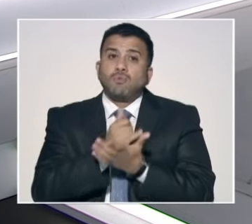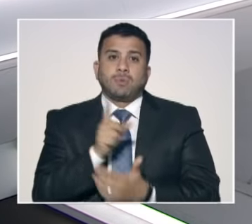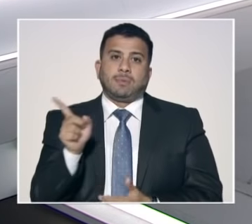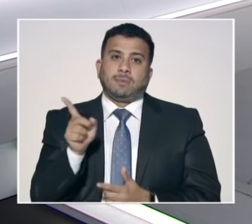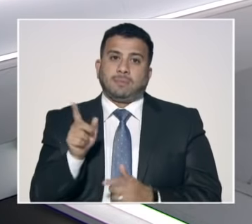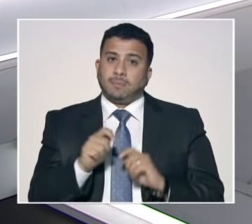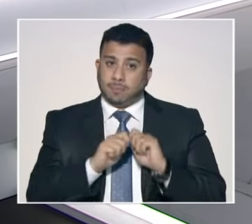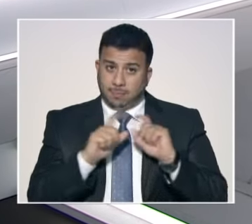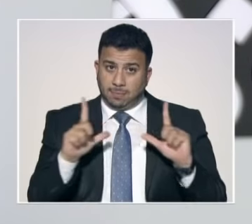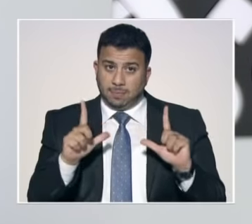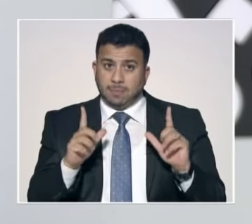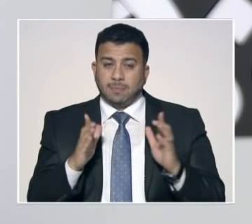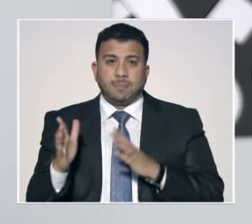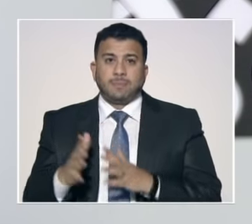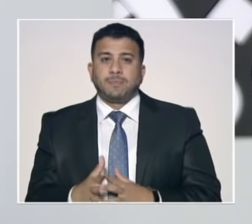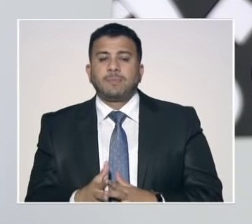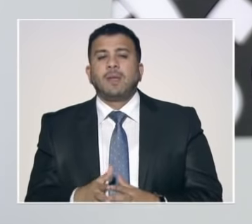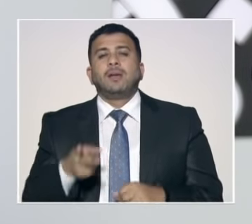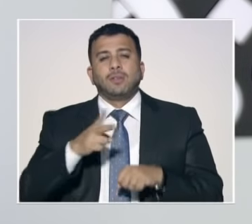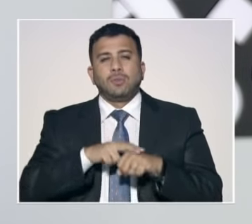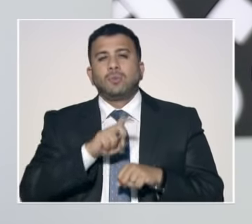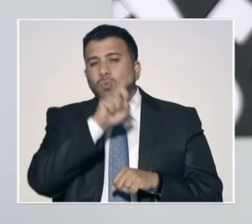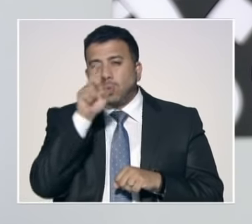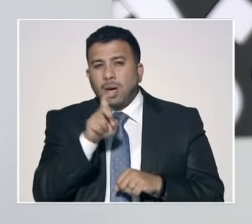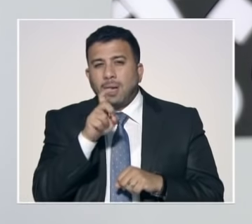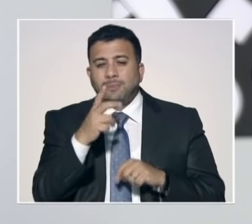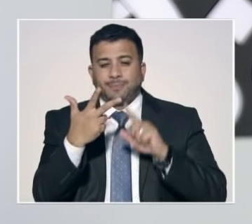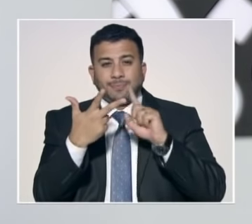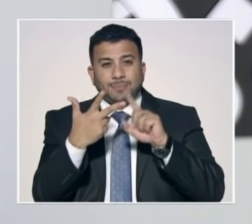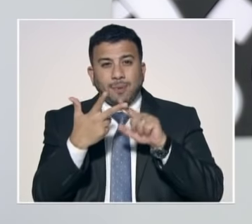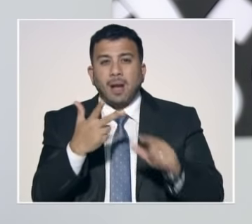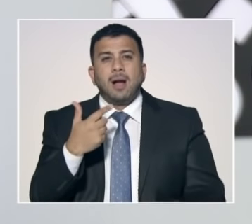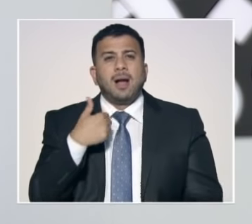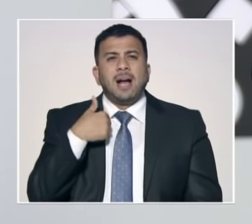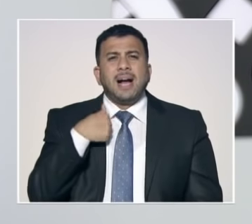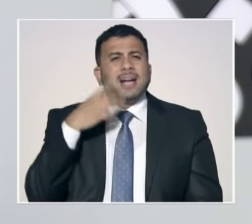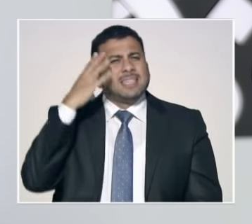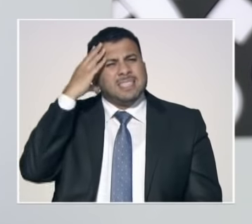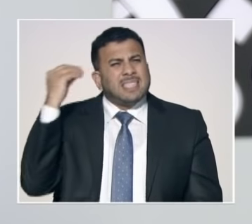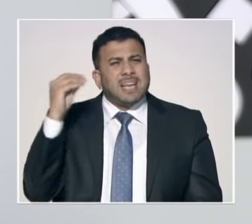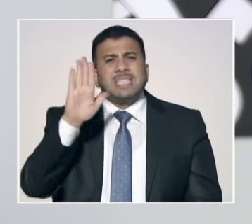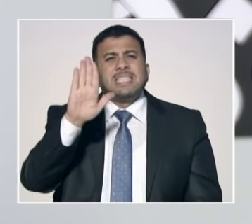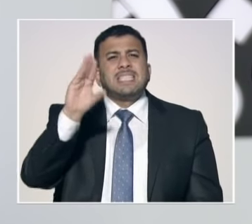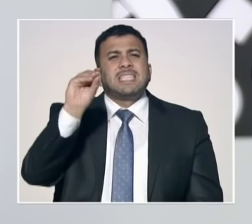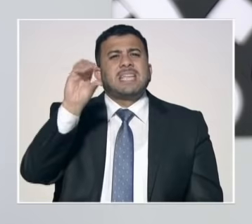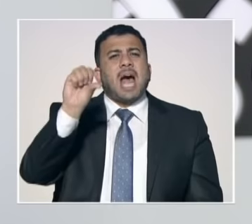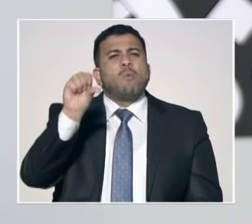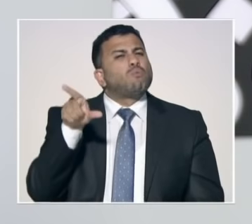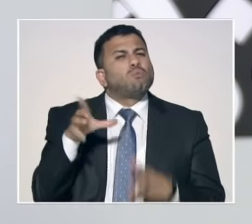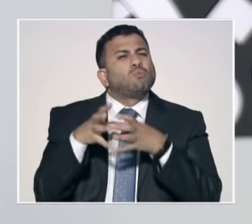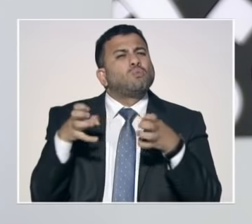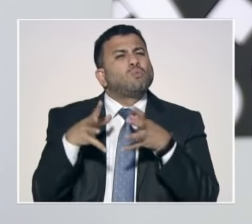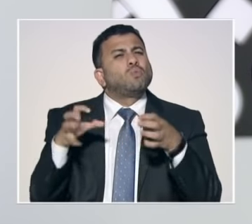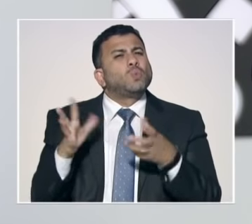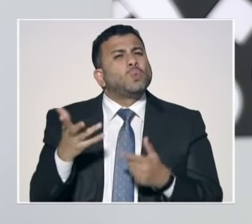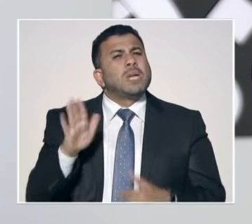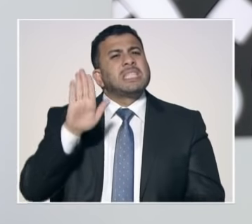علي يسأل عن نسيان سجود السهو، يقول: إذا كان متعمدا أو ناسيا، إذا ترك الإنسان سجود